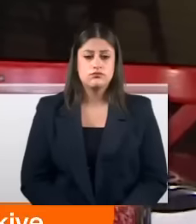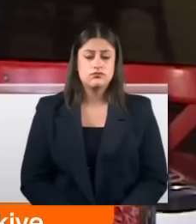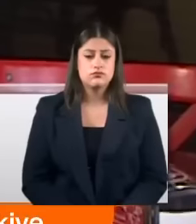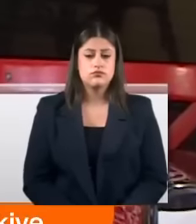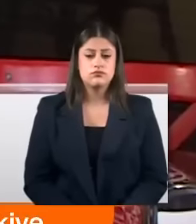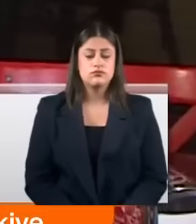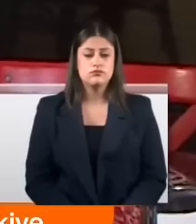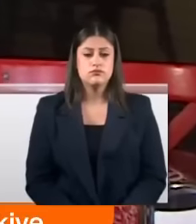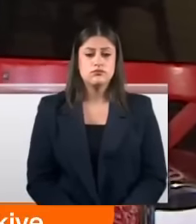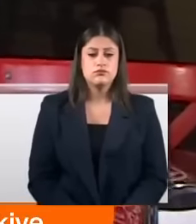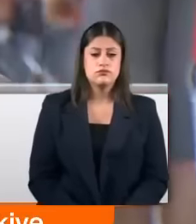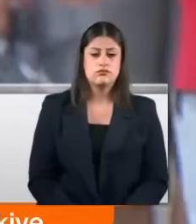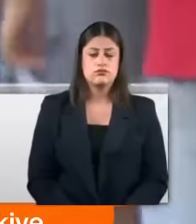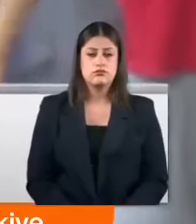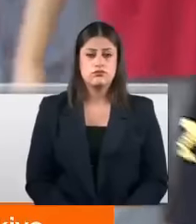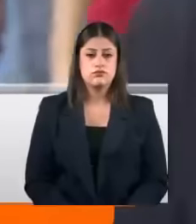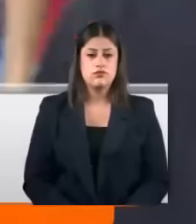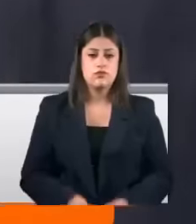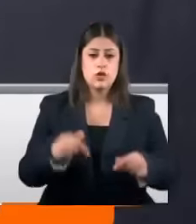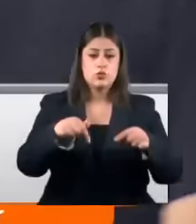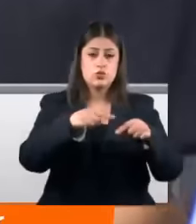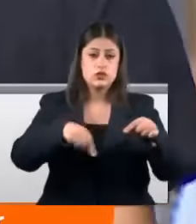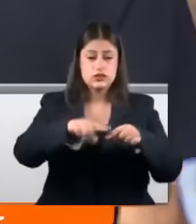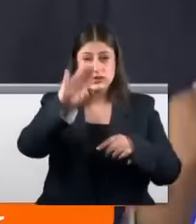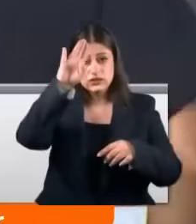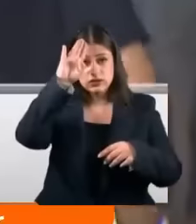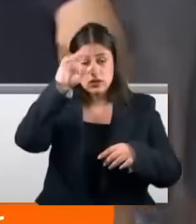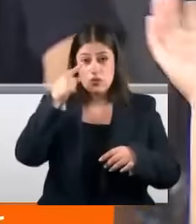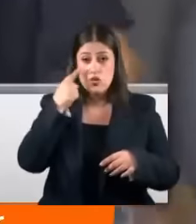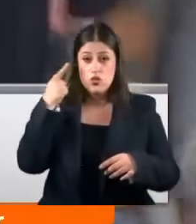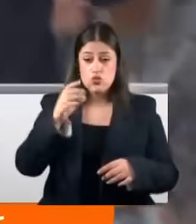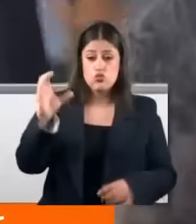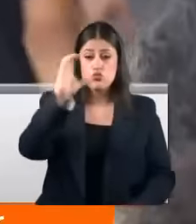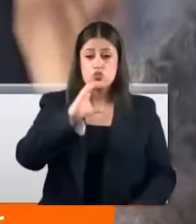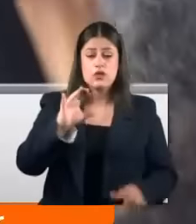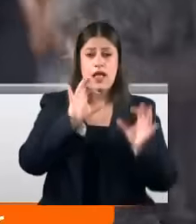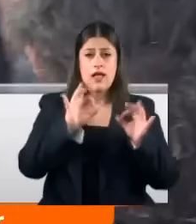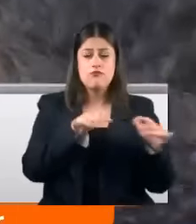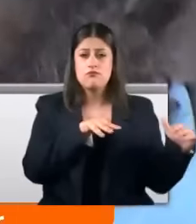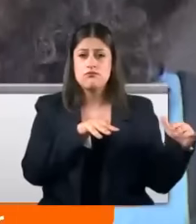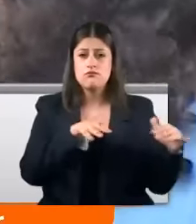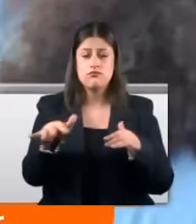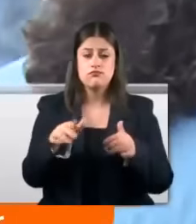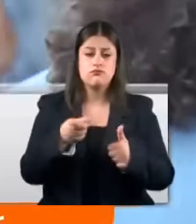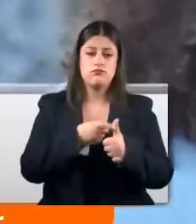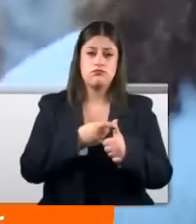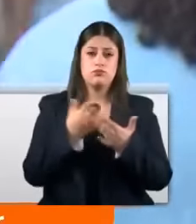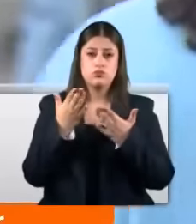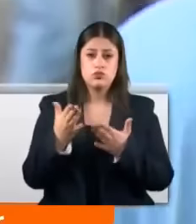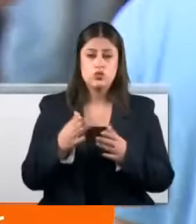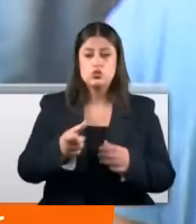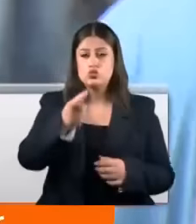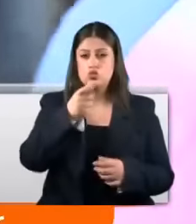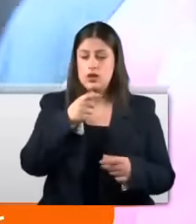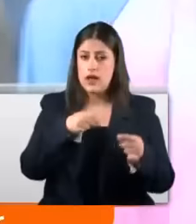bozuldu. Çöpe atmak durumunda kaldık. Burası İstanbul denince turistlerin akın ettiği yerlerin başında geliyor Sultanahmet